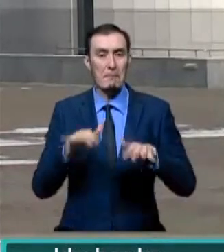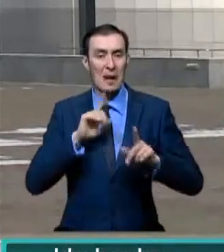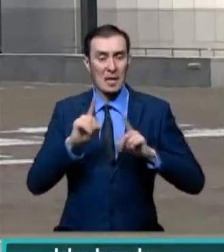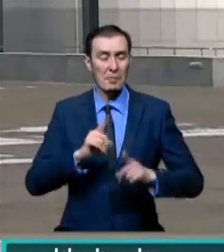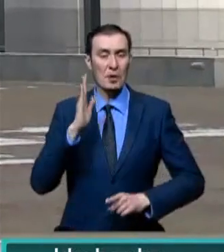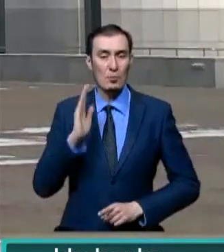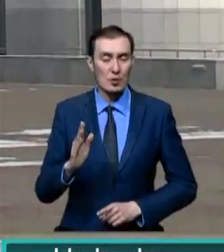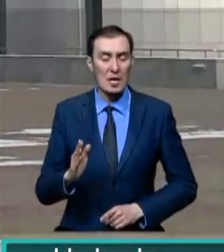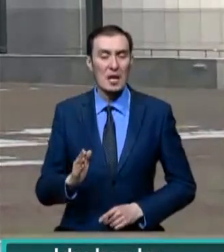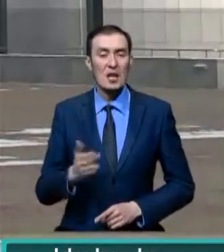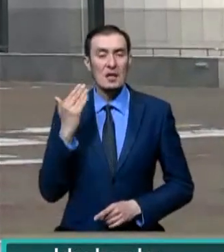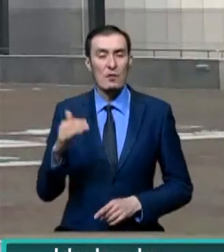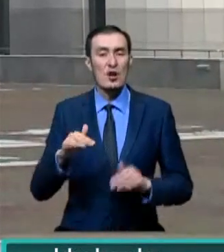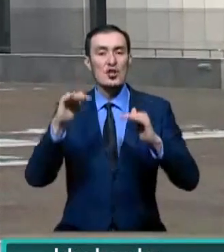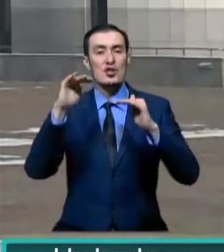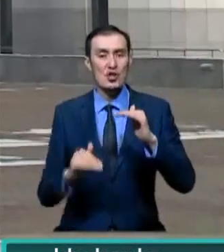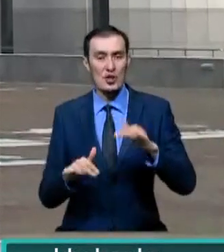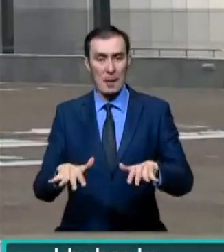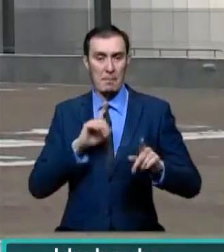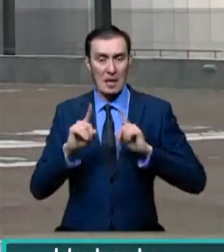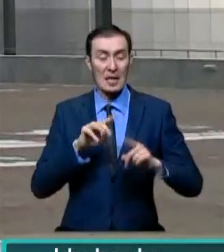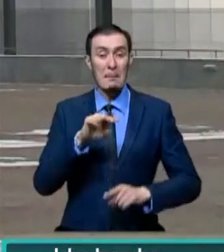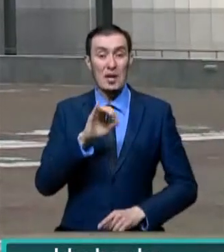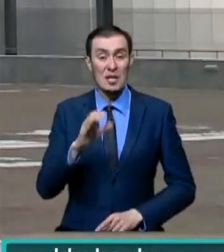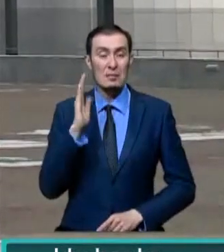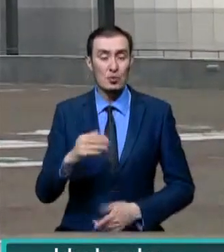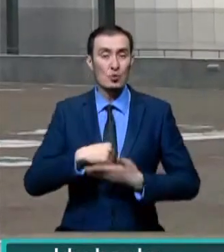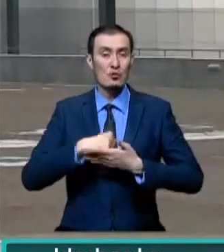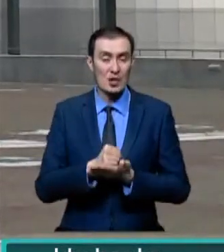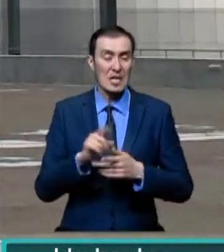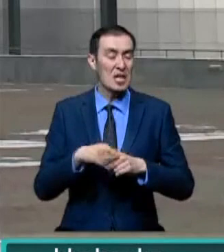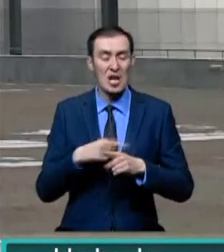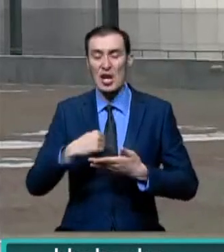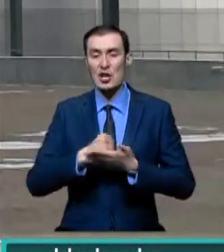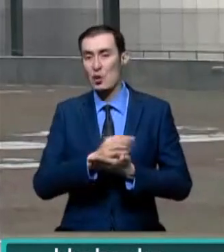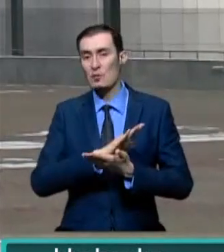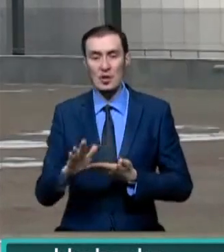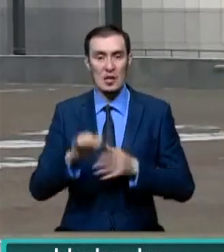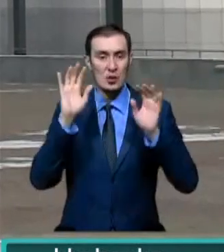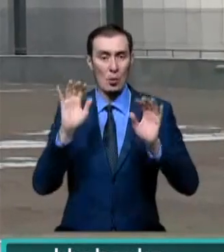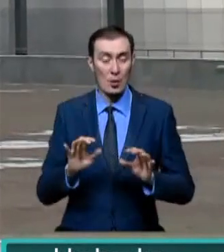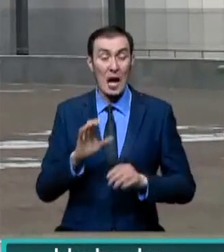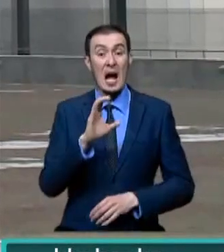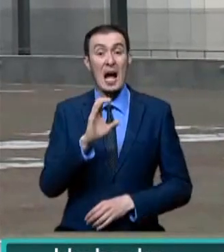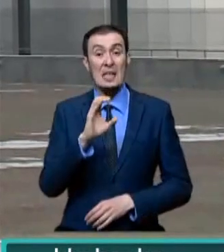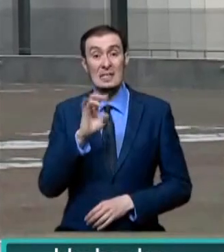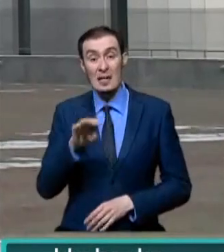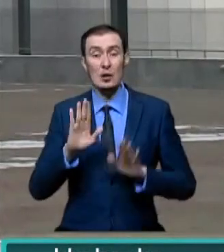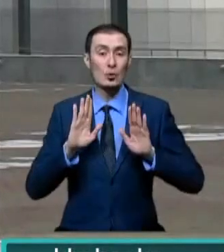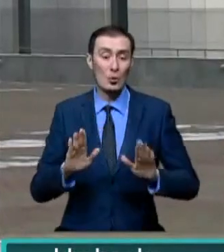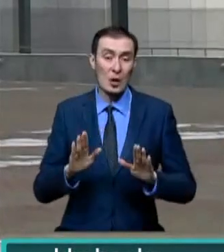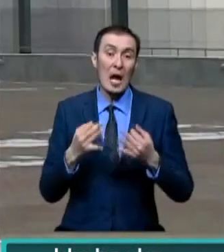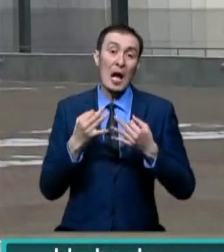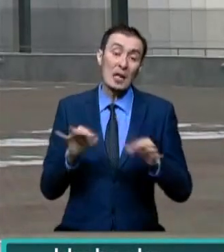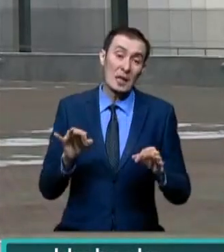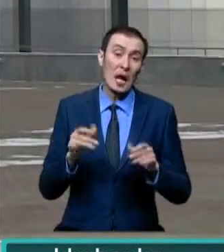парламента станет его Нижняя палата. Теперь Мажилис будет принимать или не принимать законопроекты. Сенат же оставляет за собой право